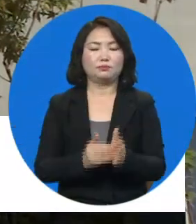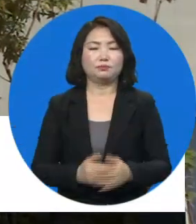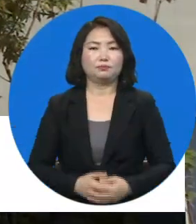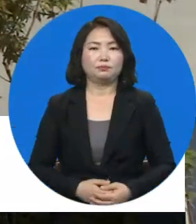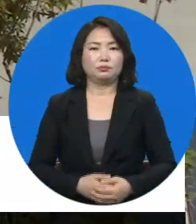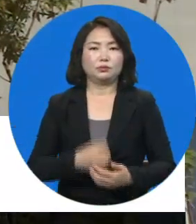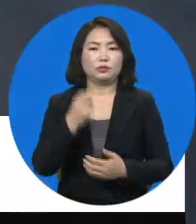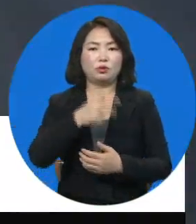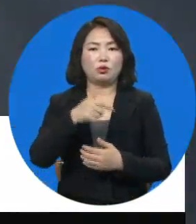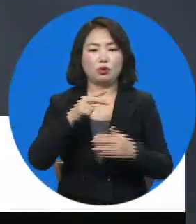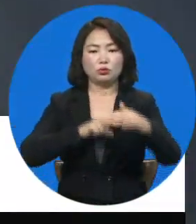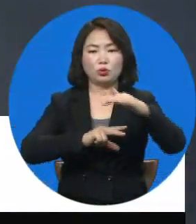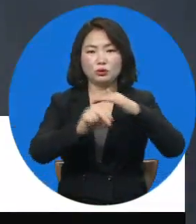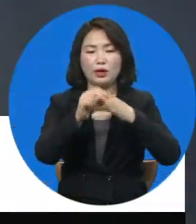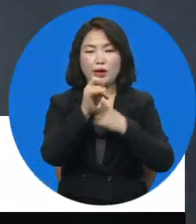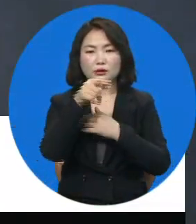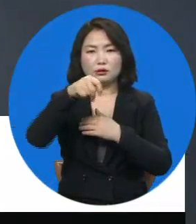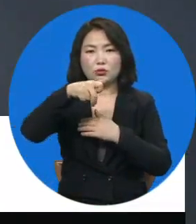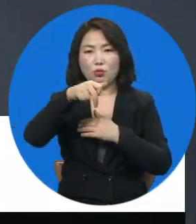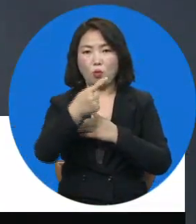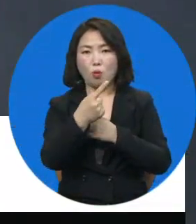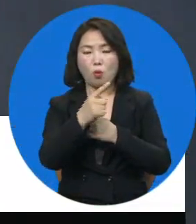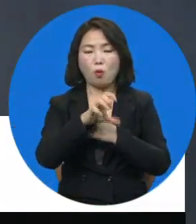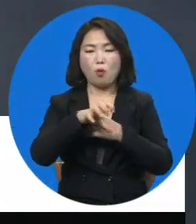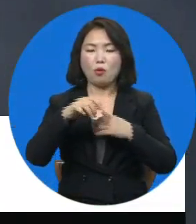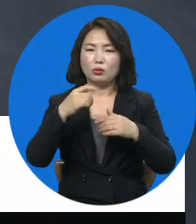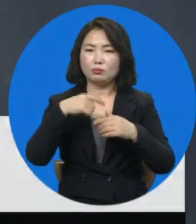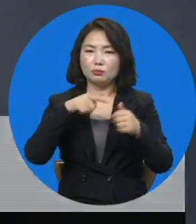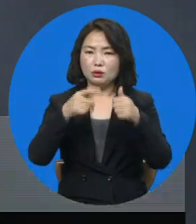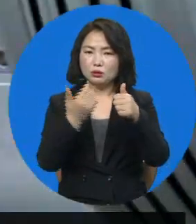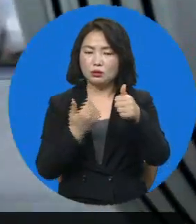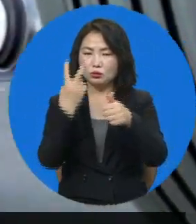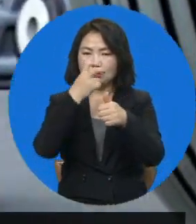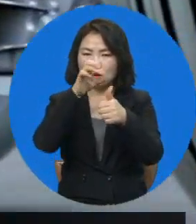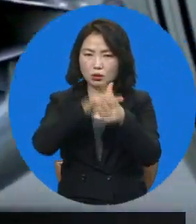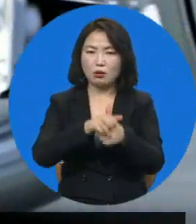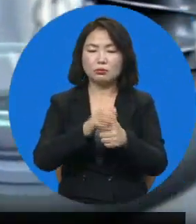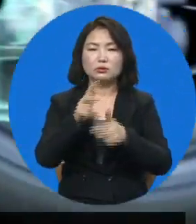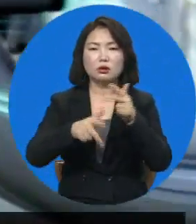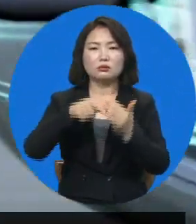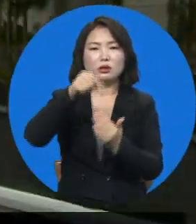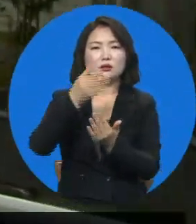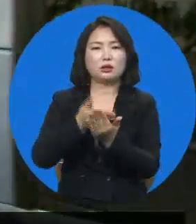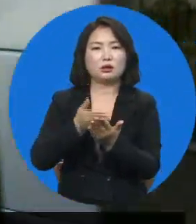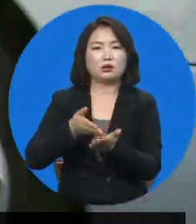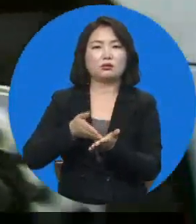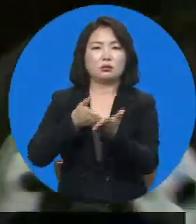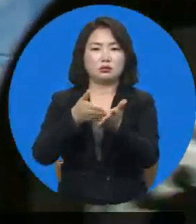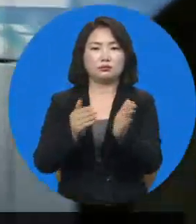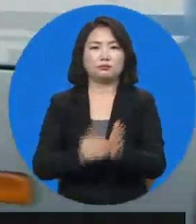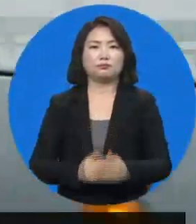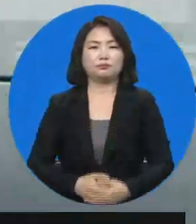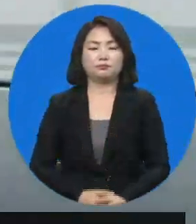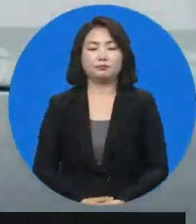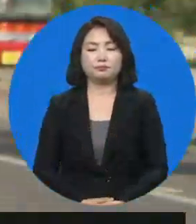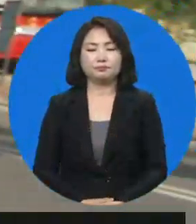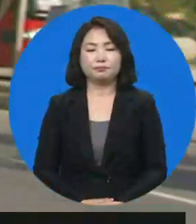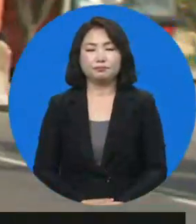또 도시철도 엑스코 성 건립을 예비타당성조사 사업으로 선정에 달래고 또 권했습니다